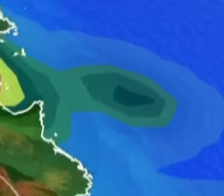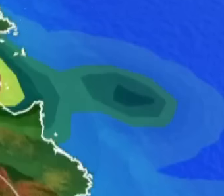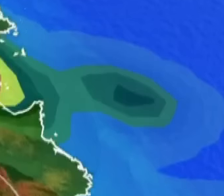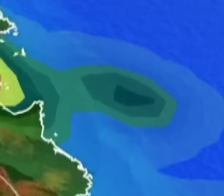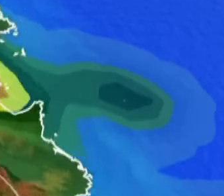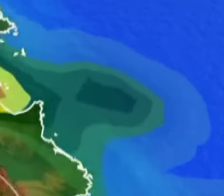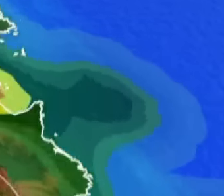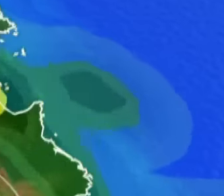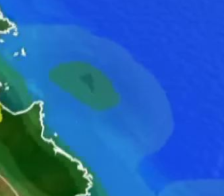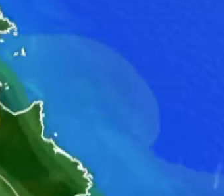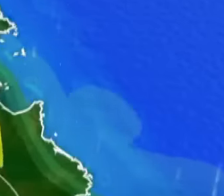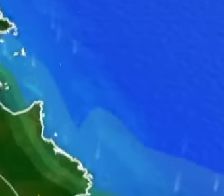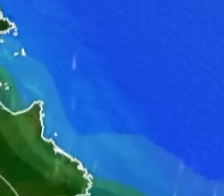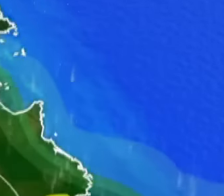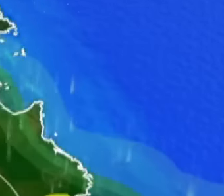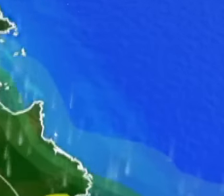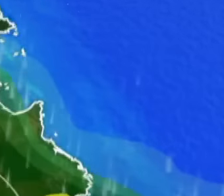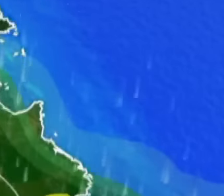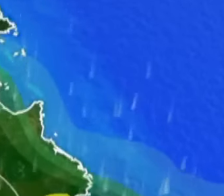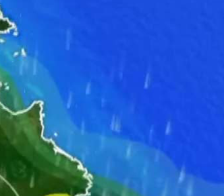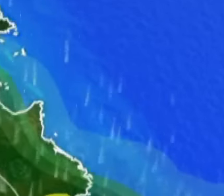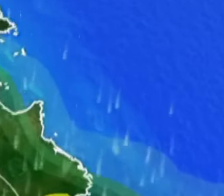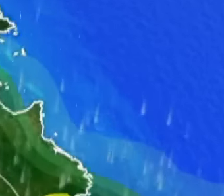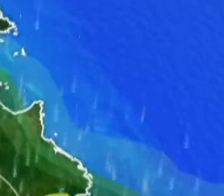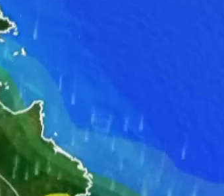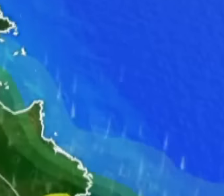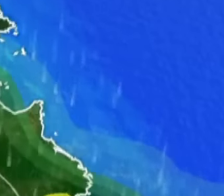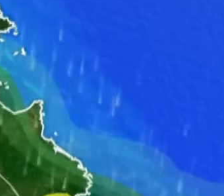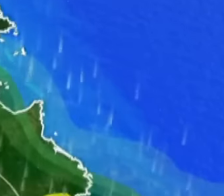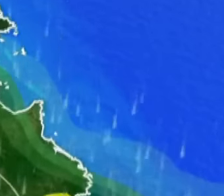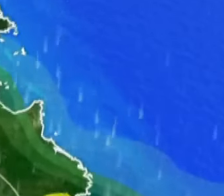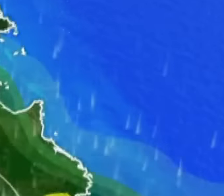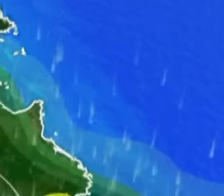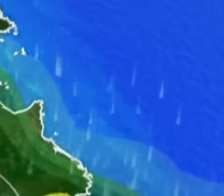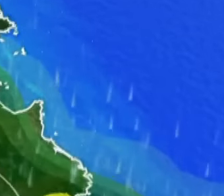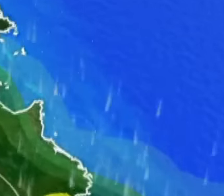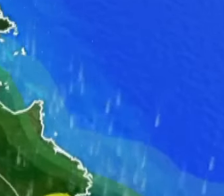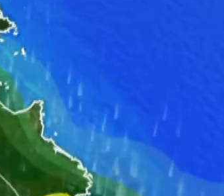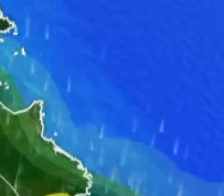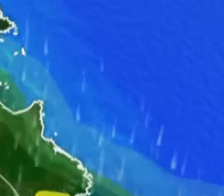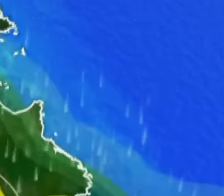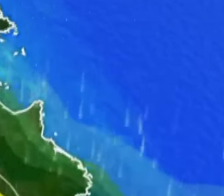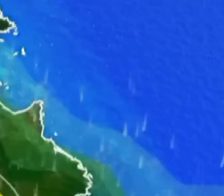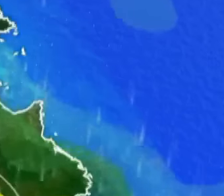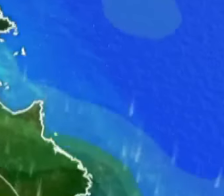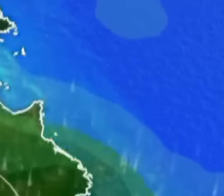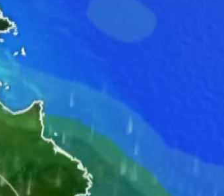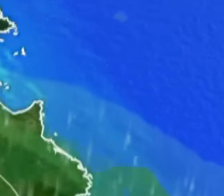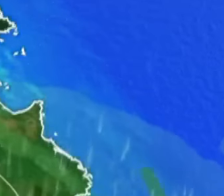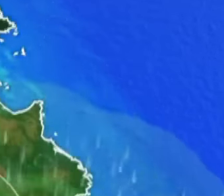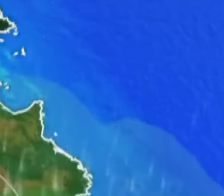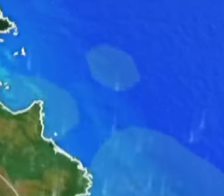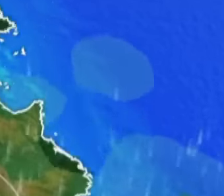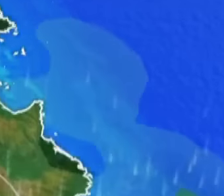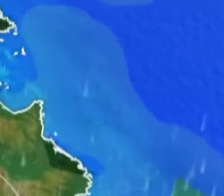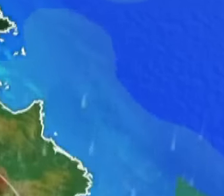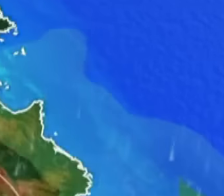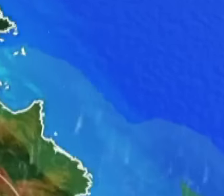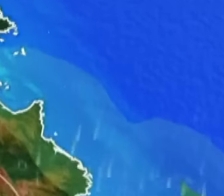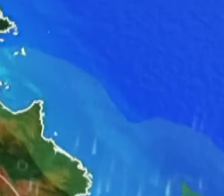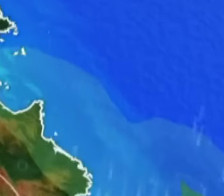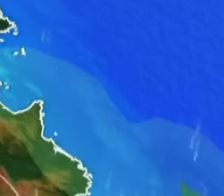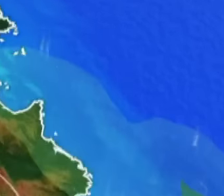Bohol at sa tanghali malaking bahagi ng Central Visayas ang ulanin lalo po sa may Sikihor. Mababawasan ito sa hapon at mawawala